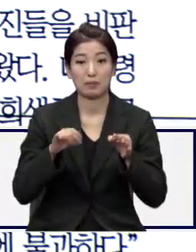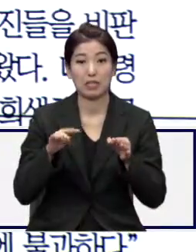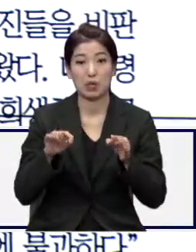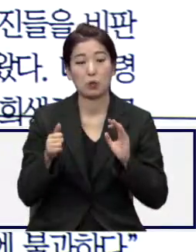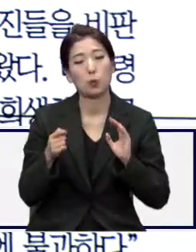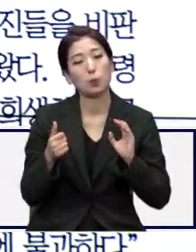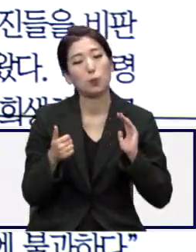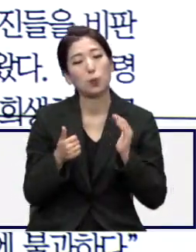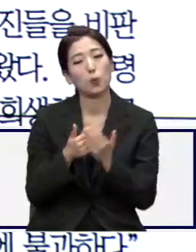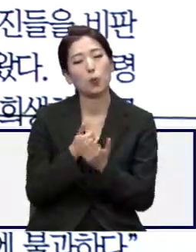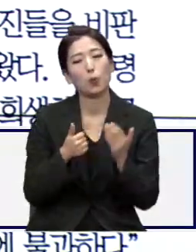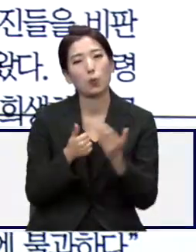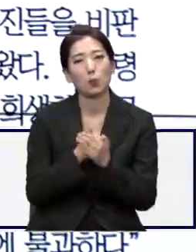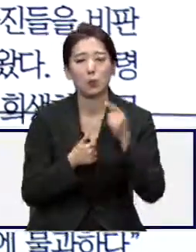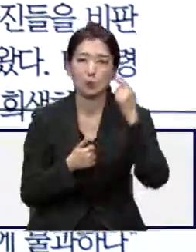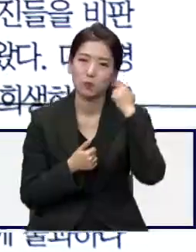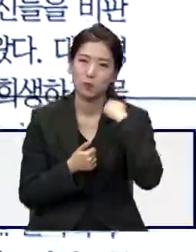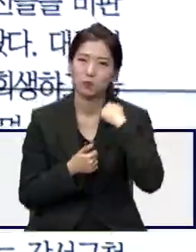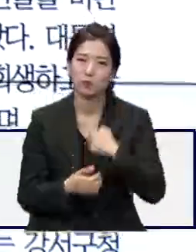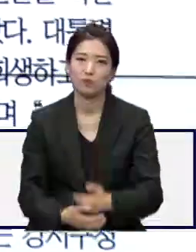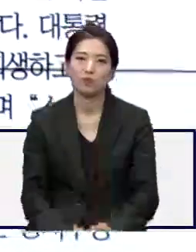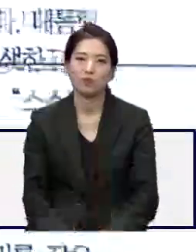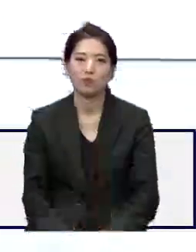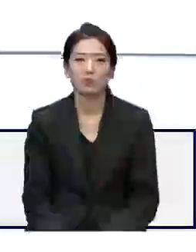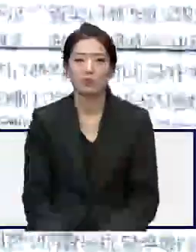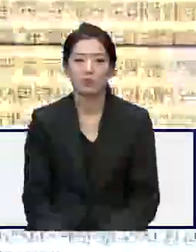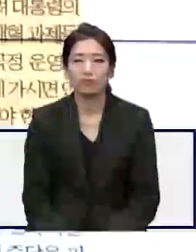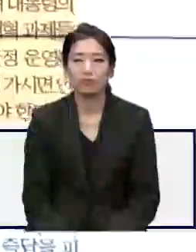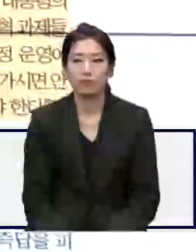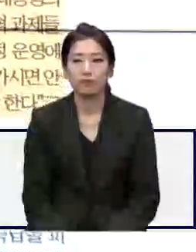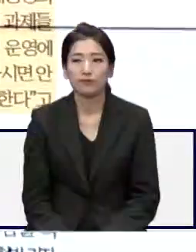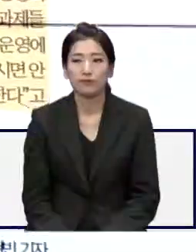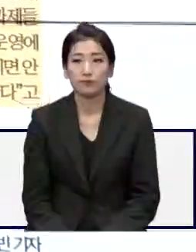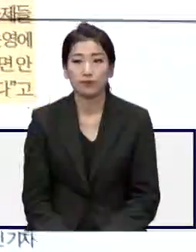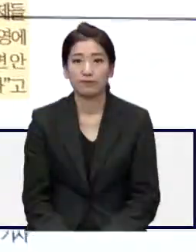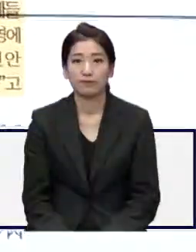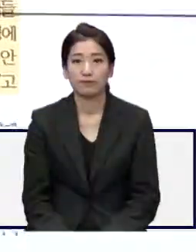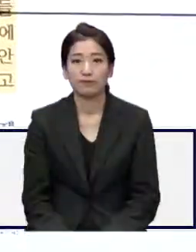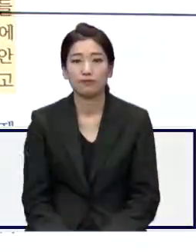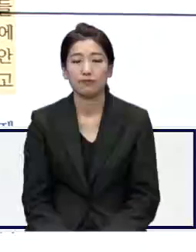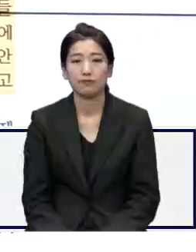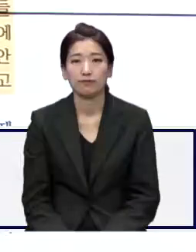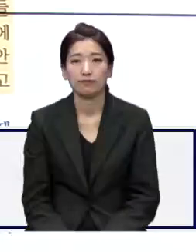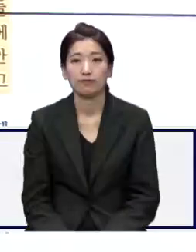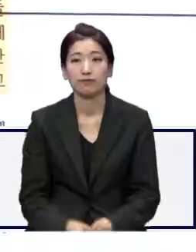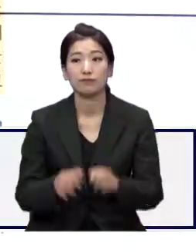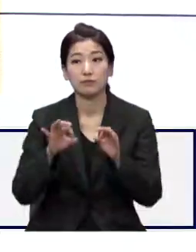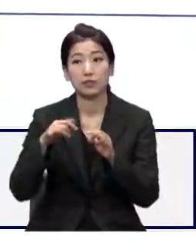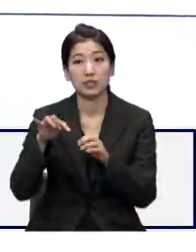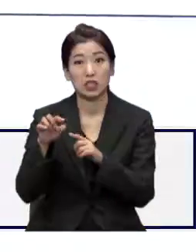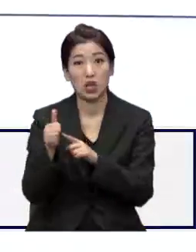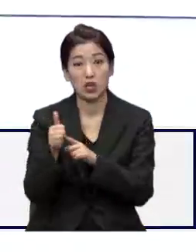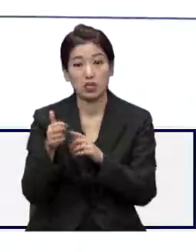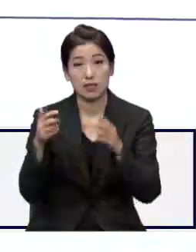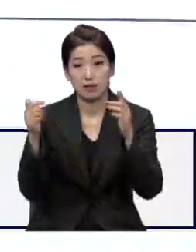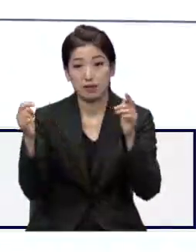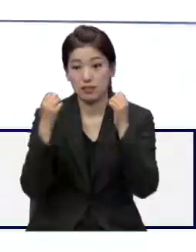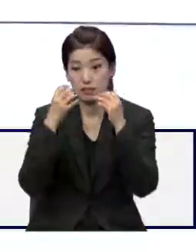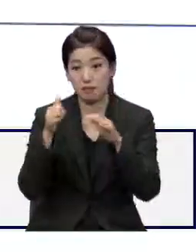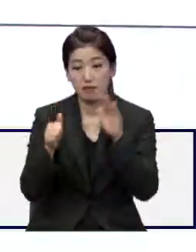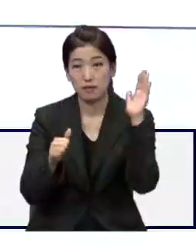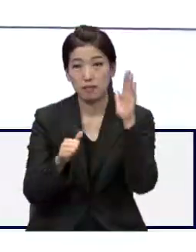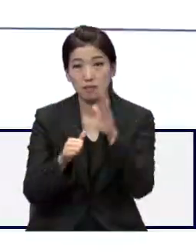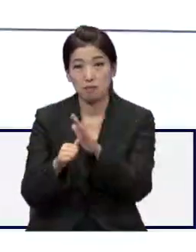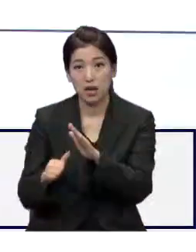그런 입장인 거죠 다음 기사까지 좀이어서 보겠습니다 김기헌 대표 교체론 선근 대통령실 산만